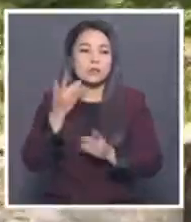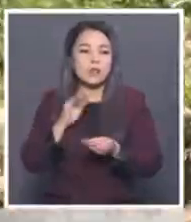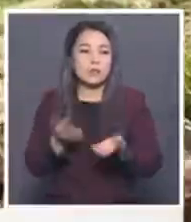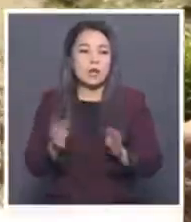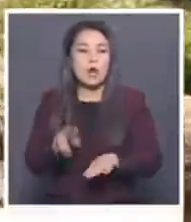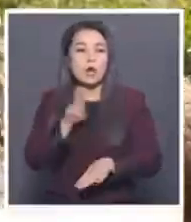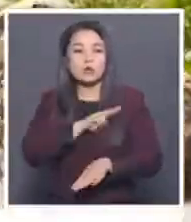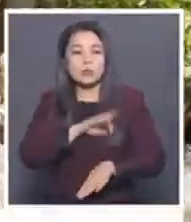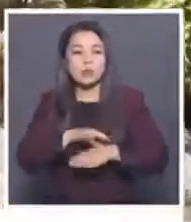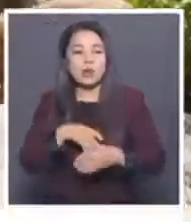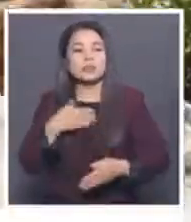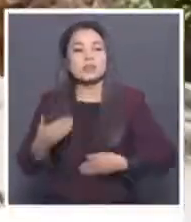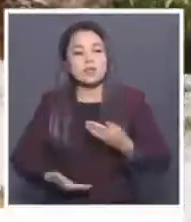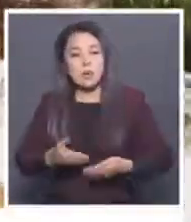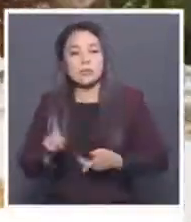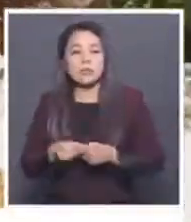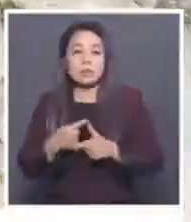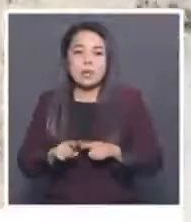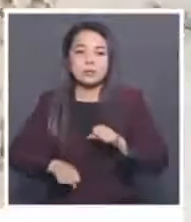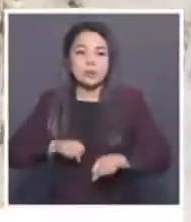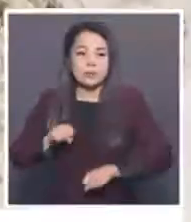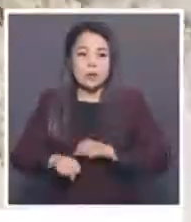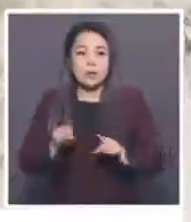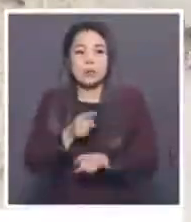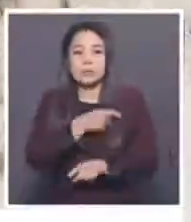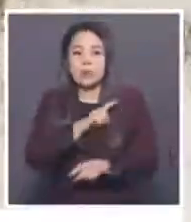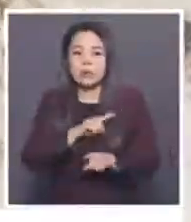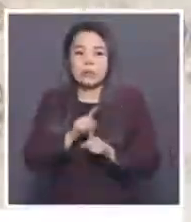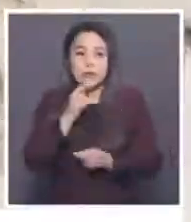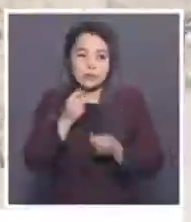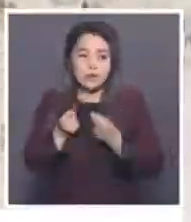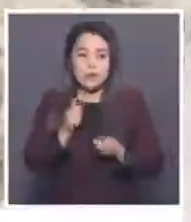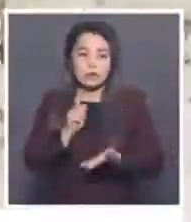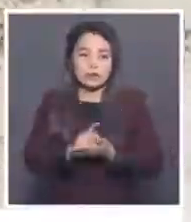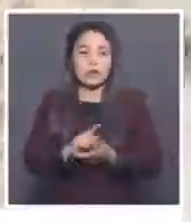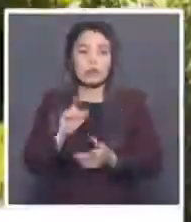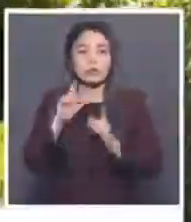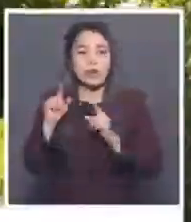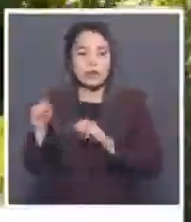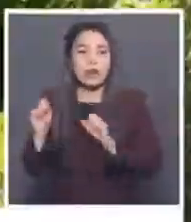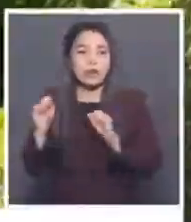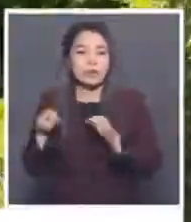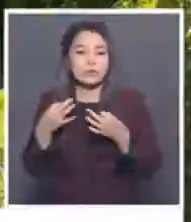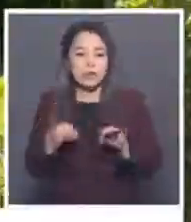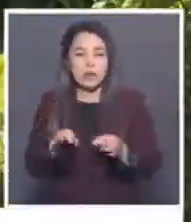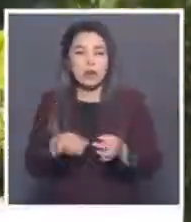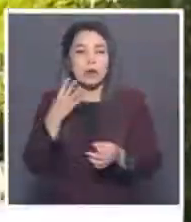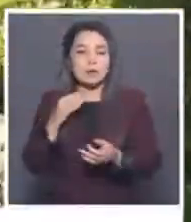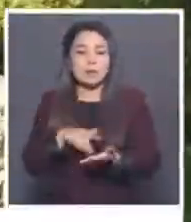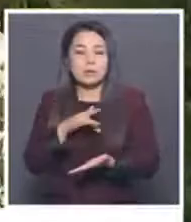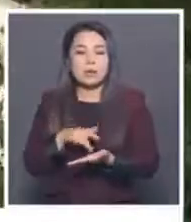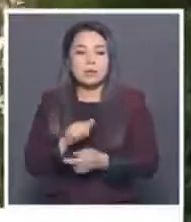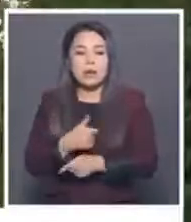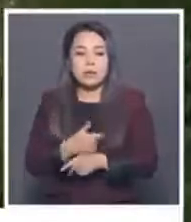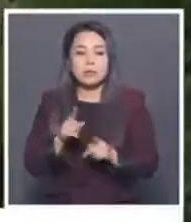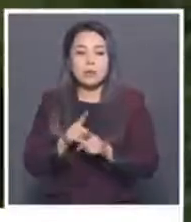жұмыс күндері жаяу немесе велосипед пен санитарлық шараларды толық сақтап, тауға шығуға рұқсат етіледі. Алматы әкімдігі осыдан тура бір